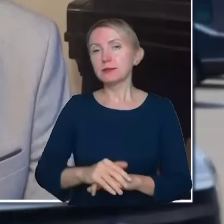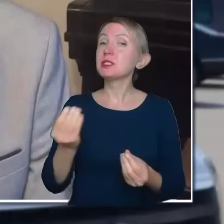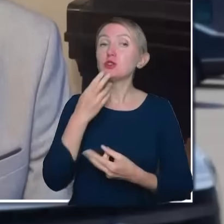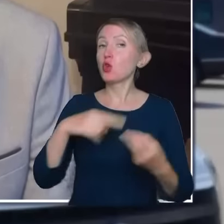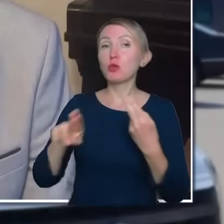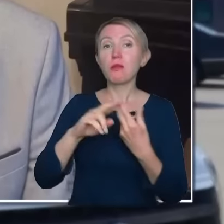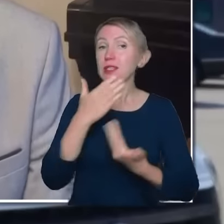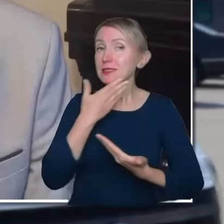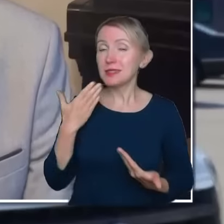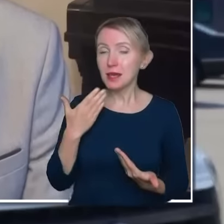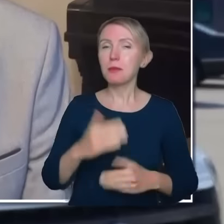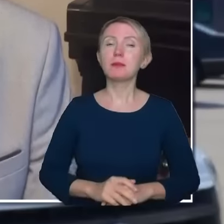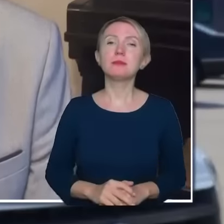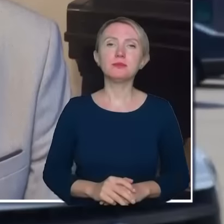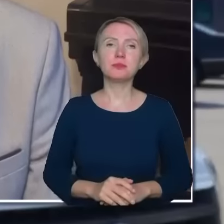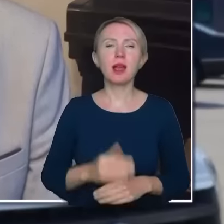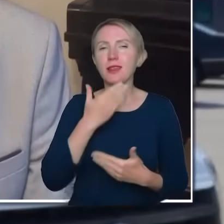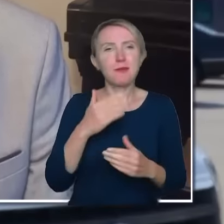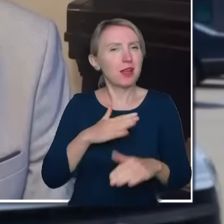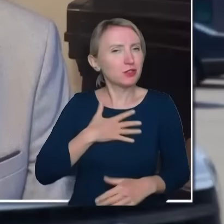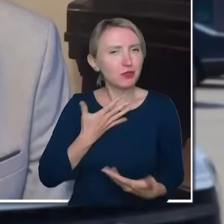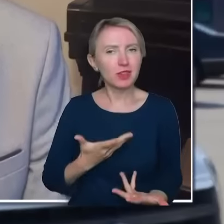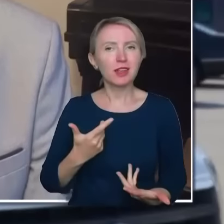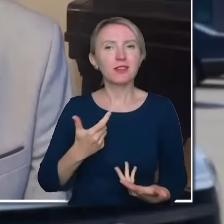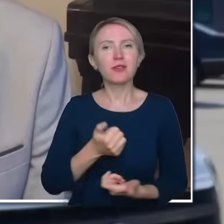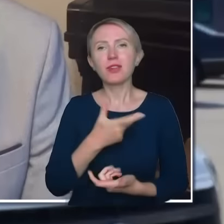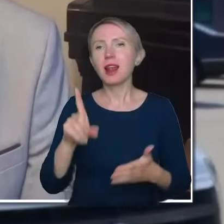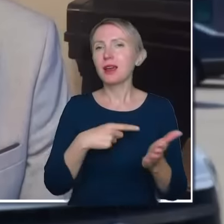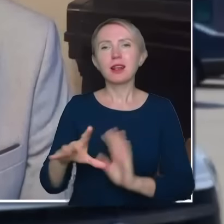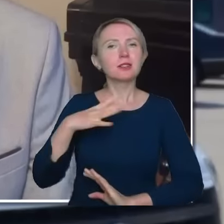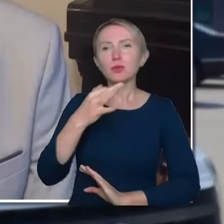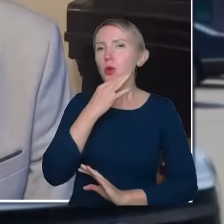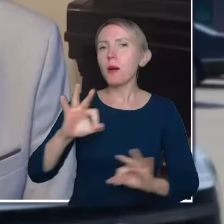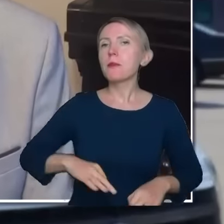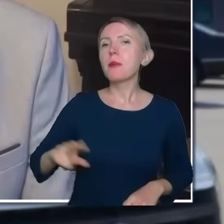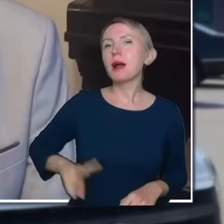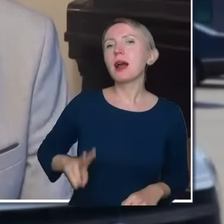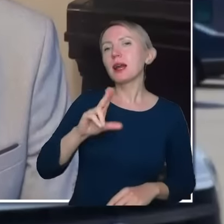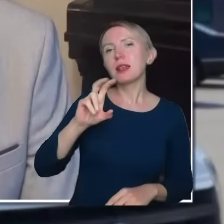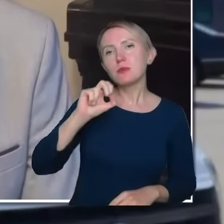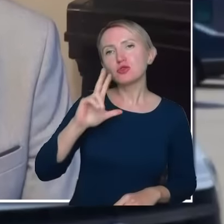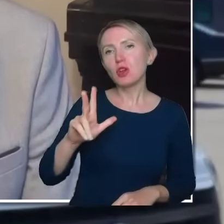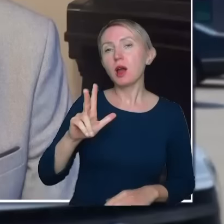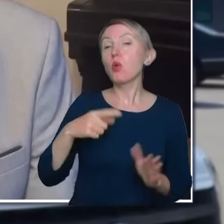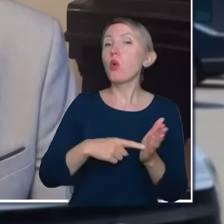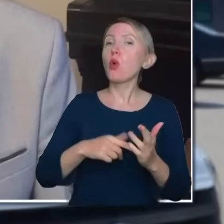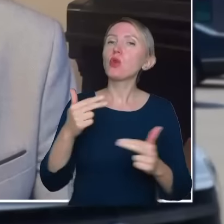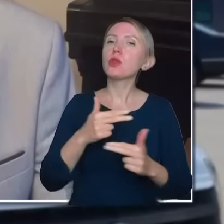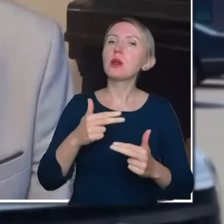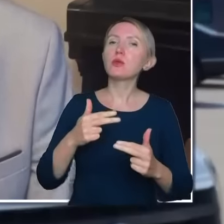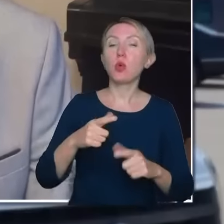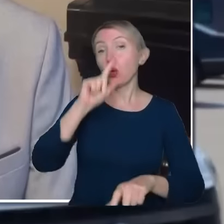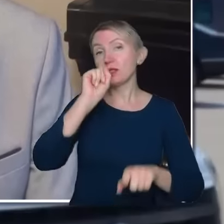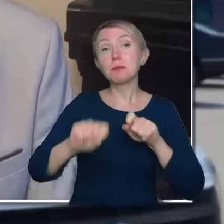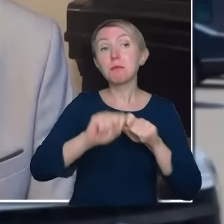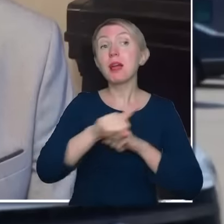odpowiedzi, ale tutaj się nie dziwię, bo ja wielokrotnie pytałem pana ministra Klimczaka o to, co się dzieje w inspekcji, czy wie